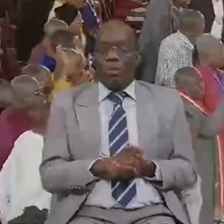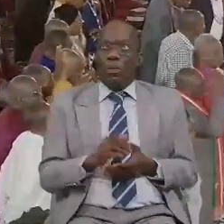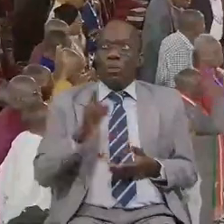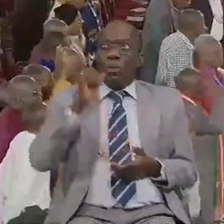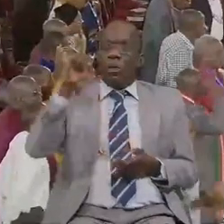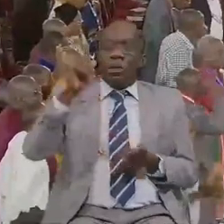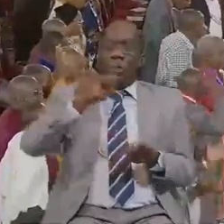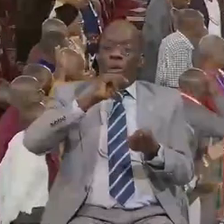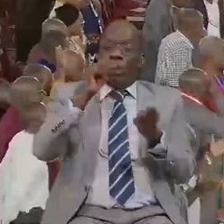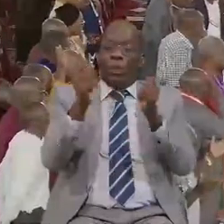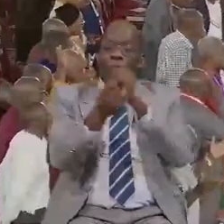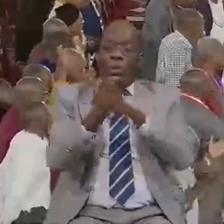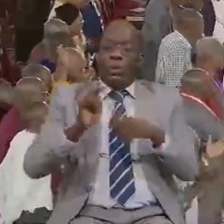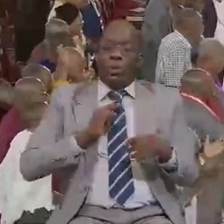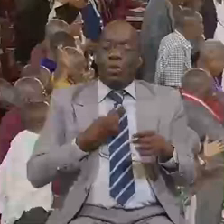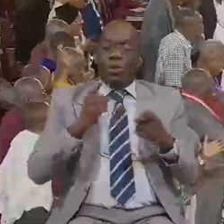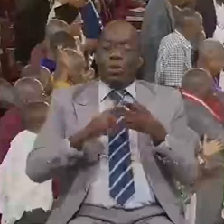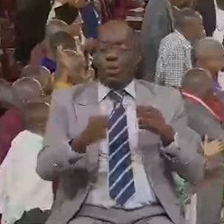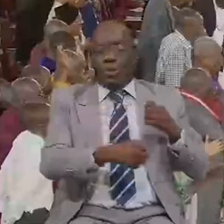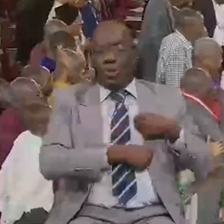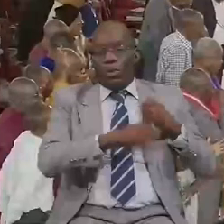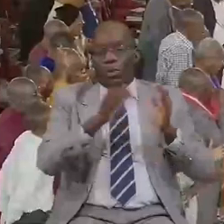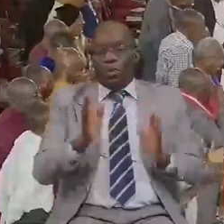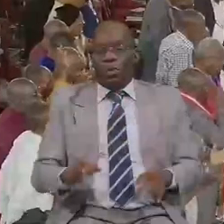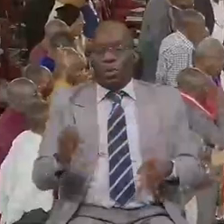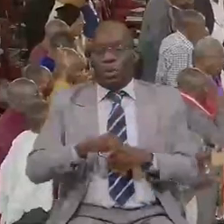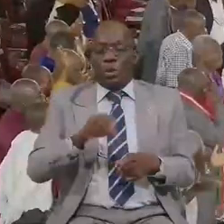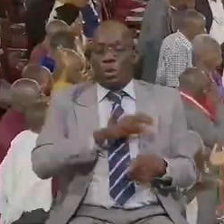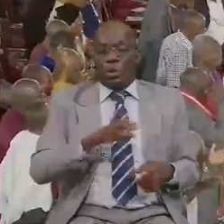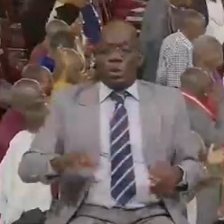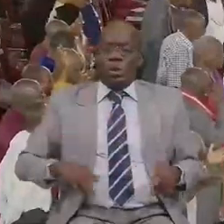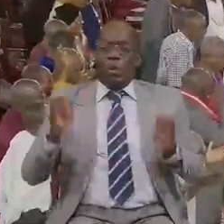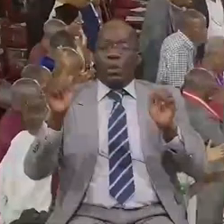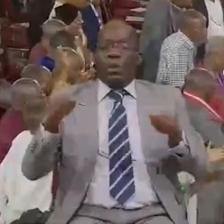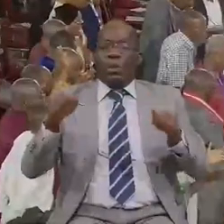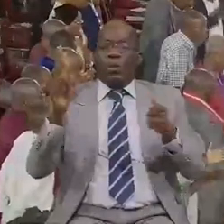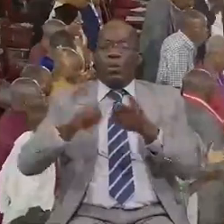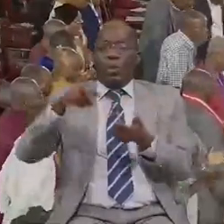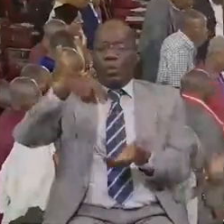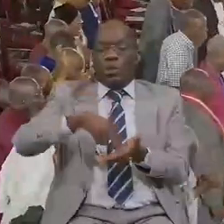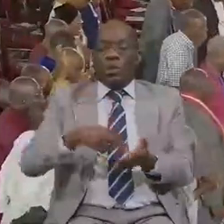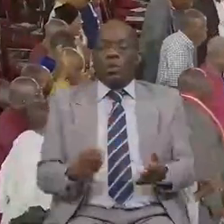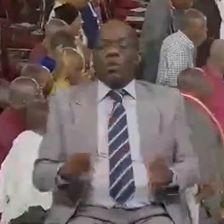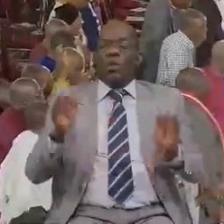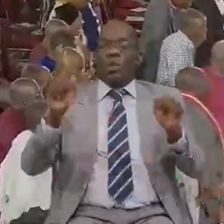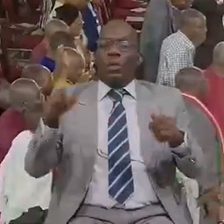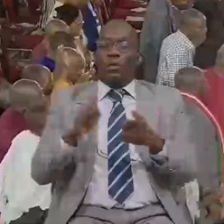Et nous transforme en soldats de Christ, capables de tenir, capables de se lever,